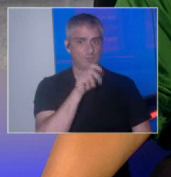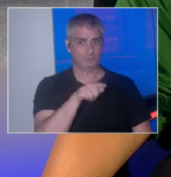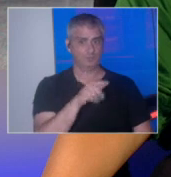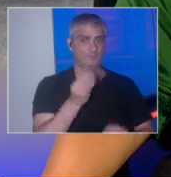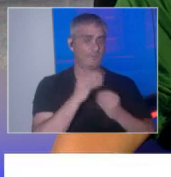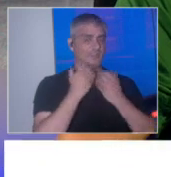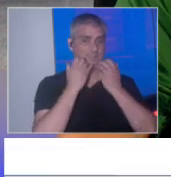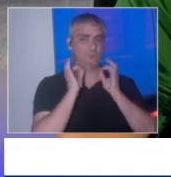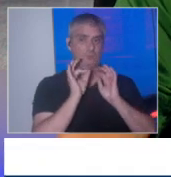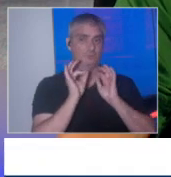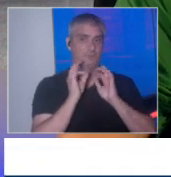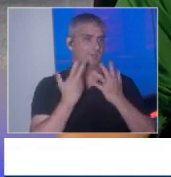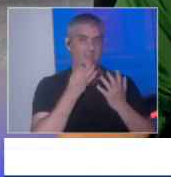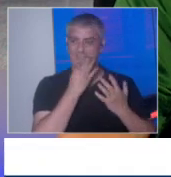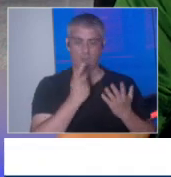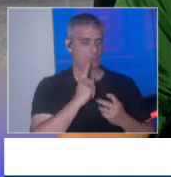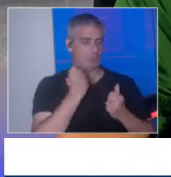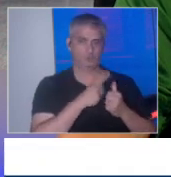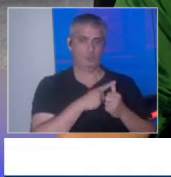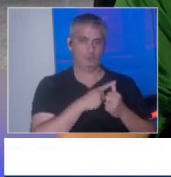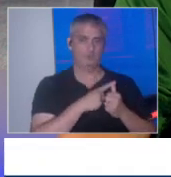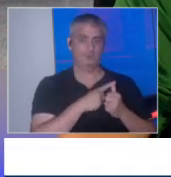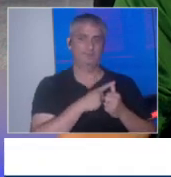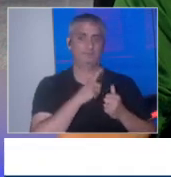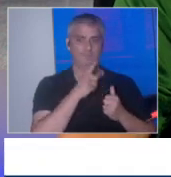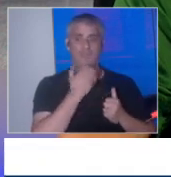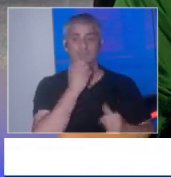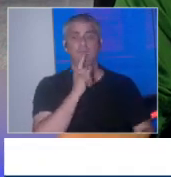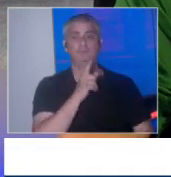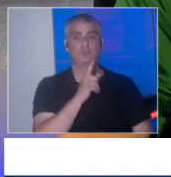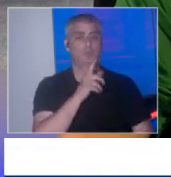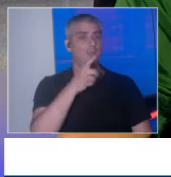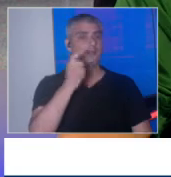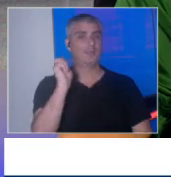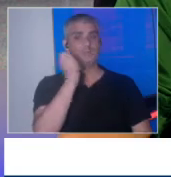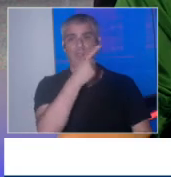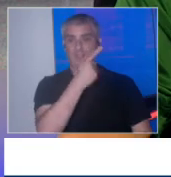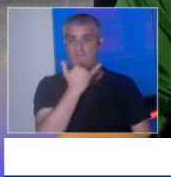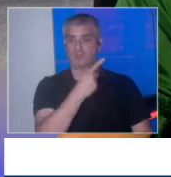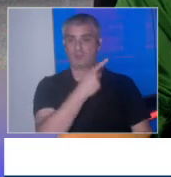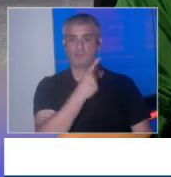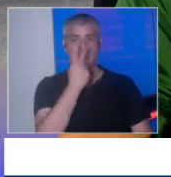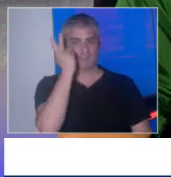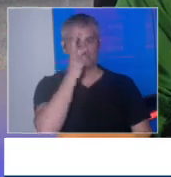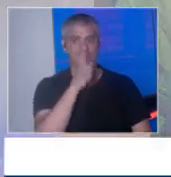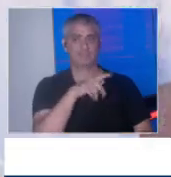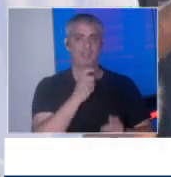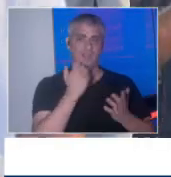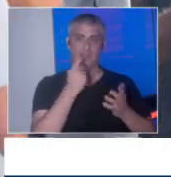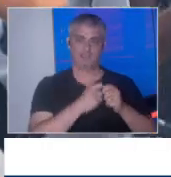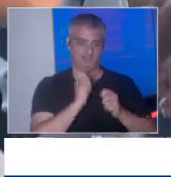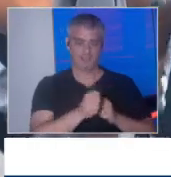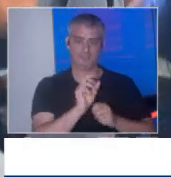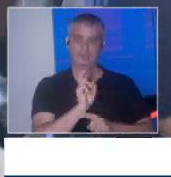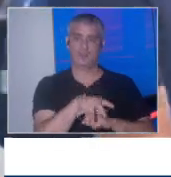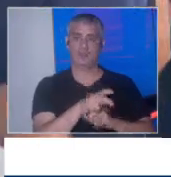הזה, מעבר לסיפור שבאמת החוסר יעילות שלא בשבת וכו' וכו', זה הסיפור של מירי רגב והתיעוד שלה היום, שהיא הבינה שהיא צריכה לתקף רב-קו כדי